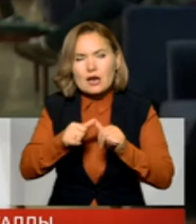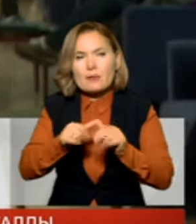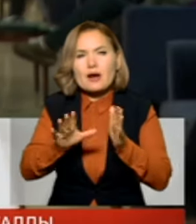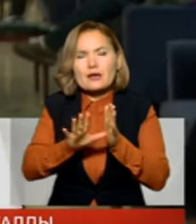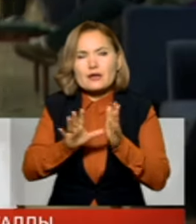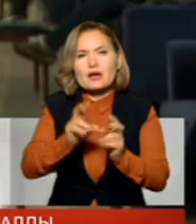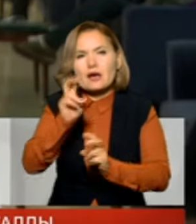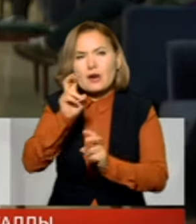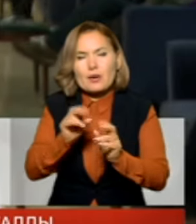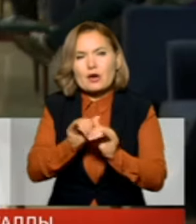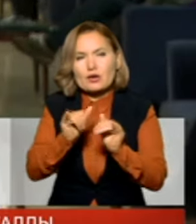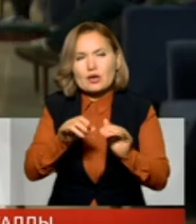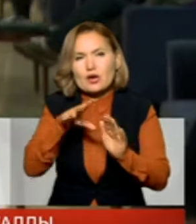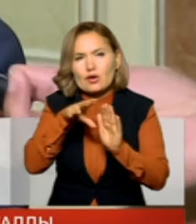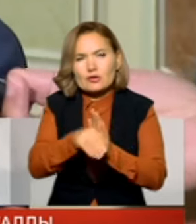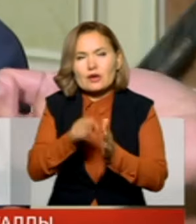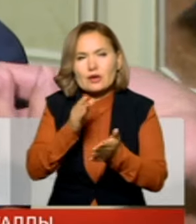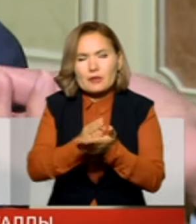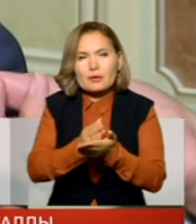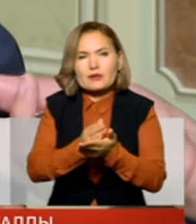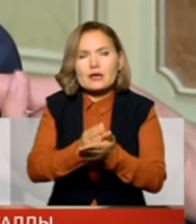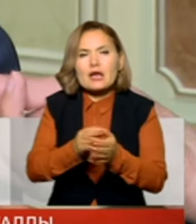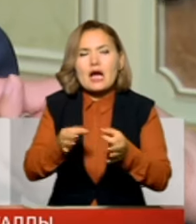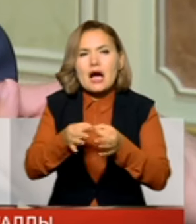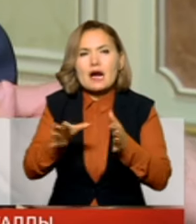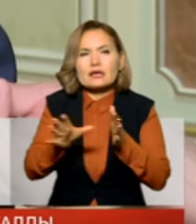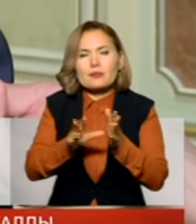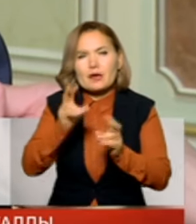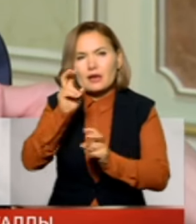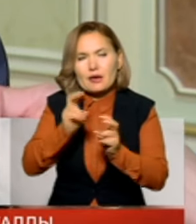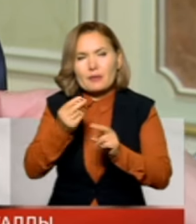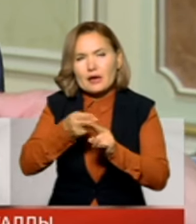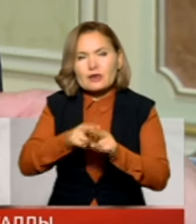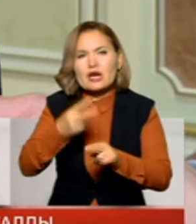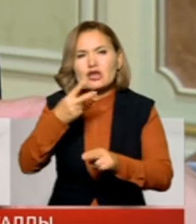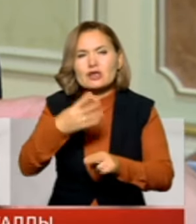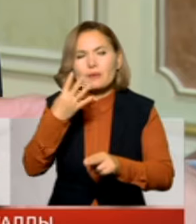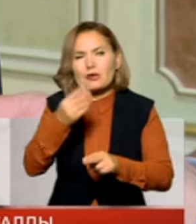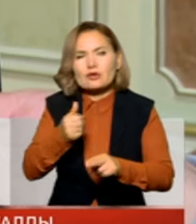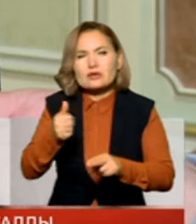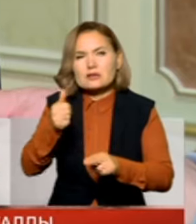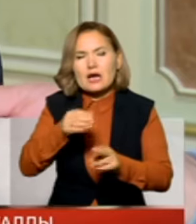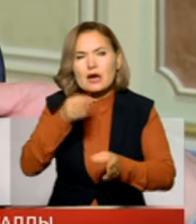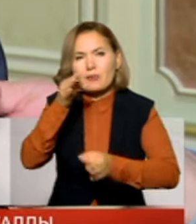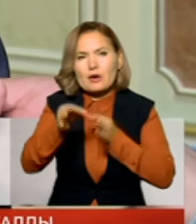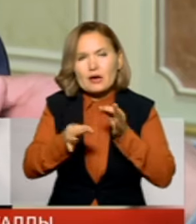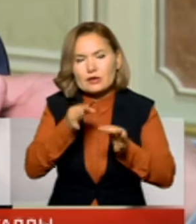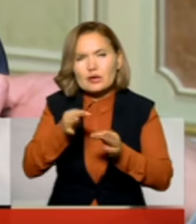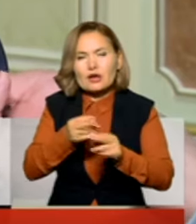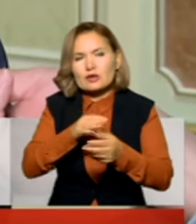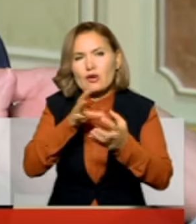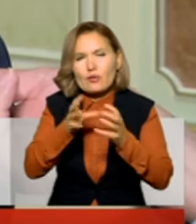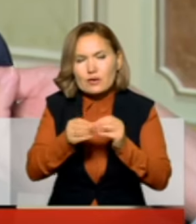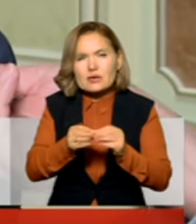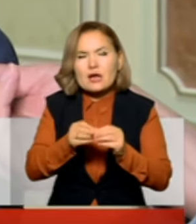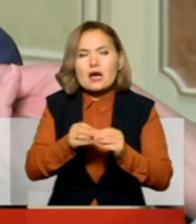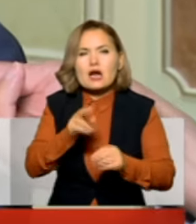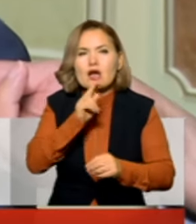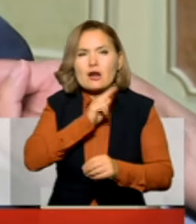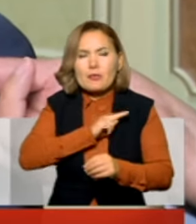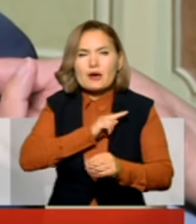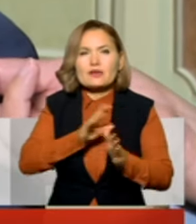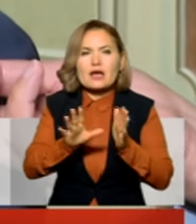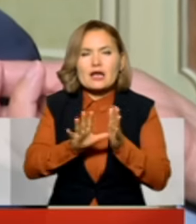жасыл энергетикаға жататын станция. Атом энергетикасы деген ол 24 сағат бойы 7 күн жұмасына жұмыс істейтін